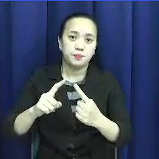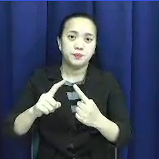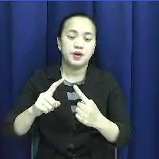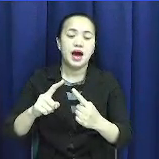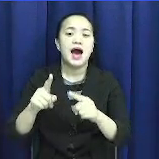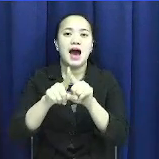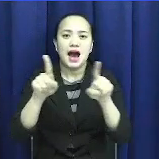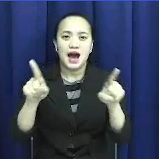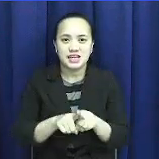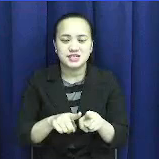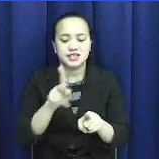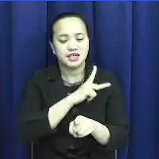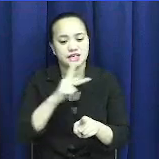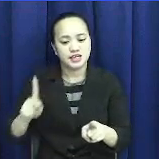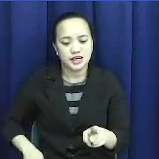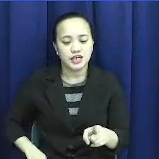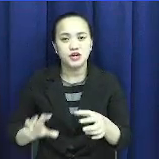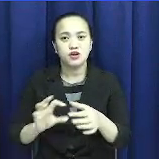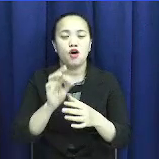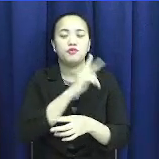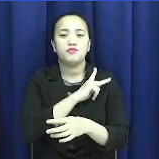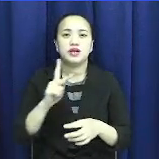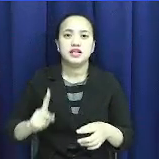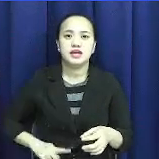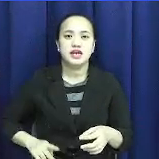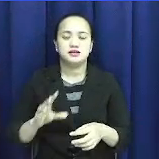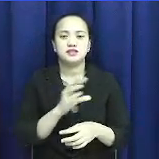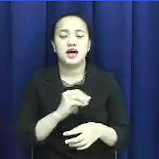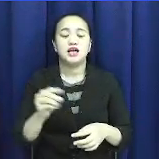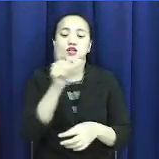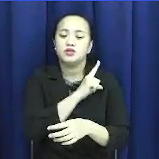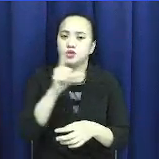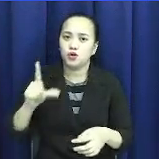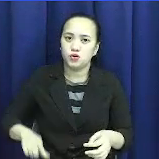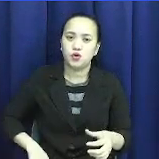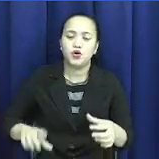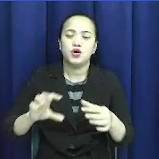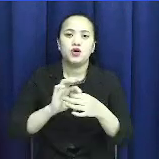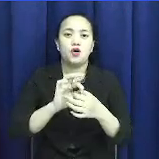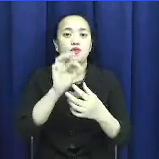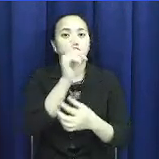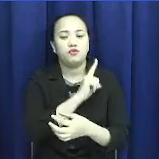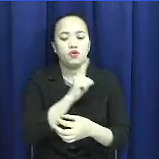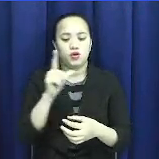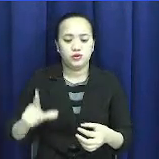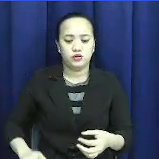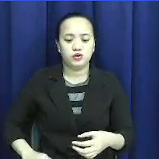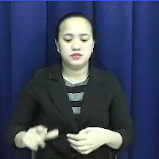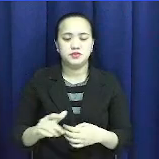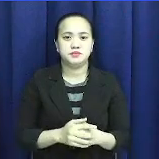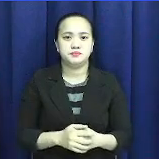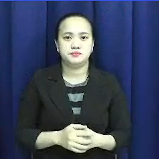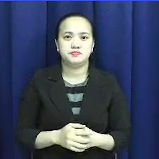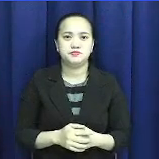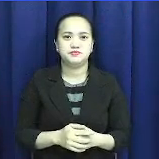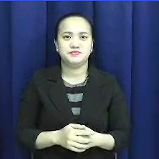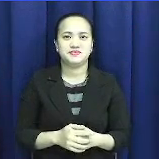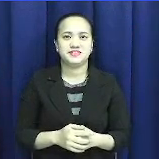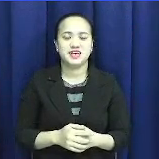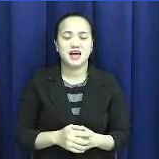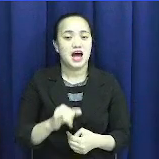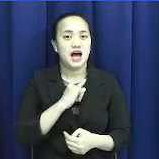and Lord of Lords to establish the millennial kingdom. Okay? So, I hope